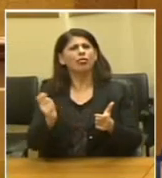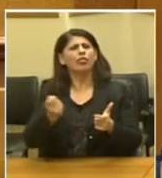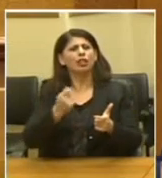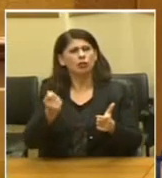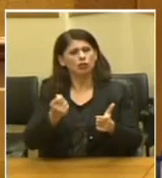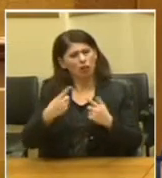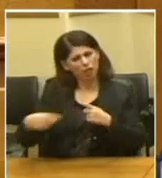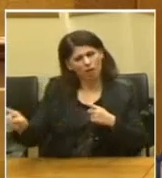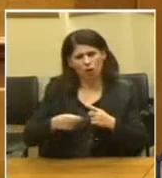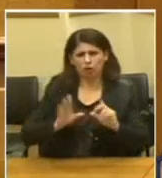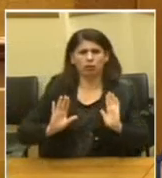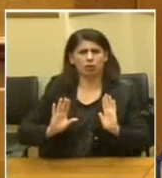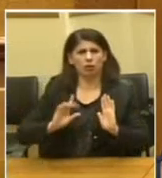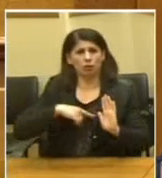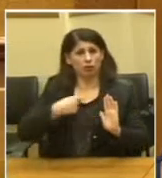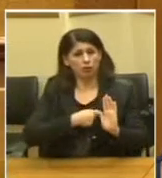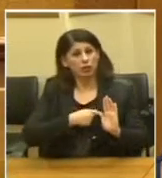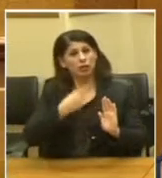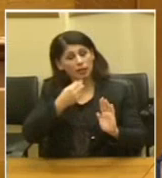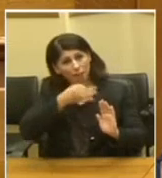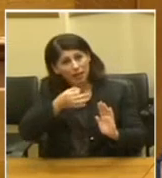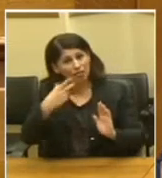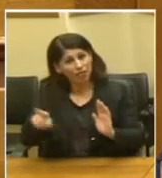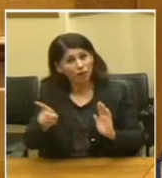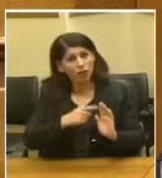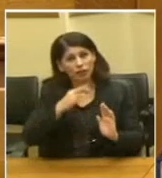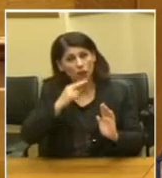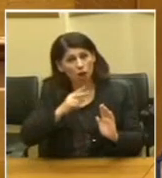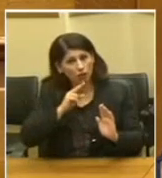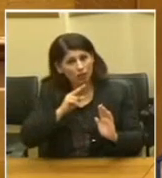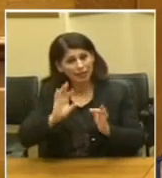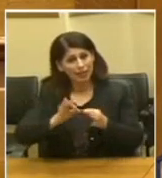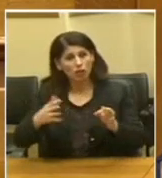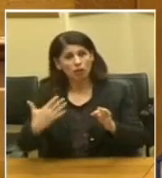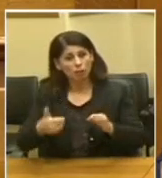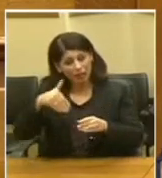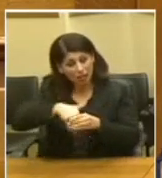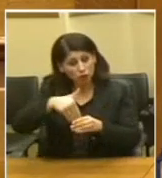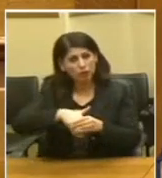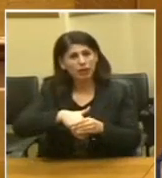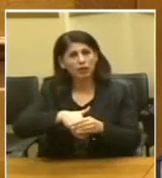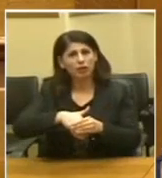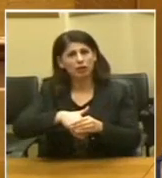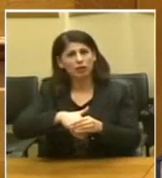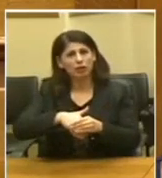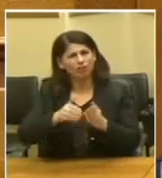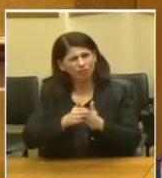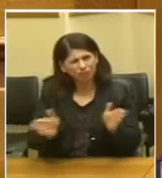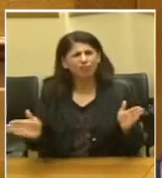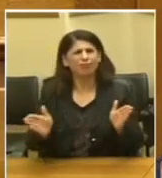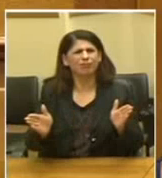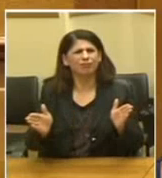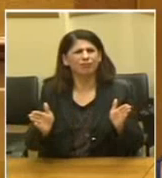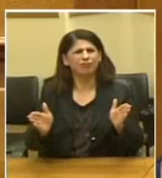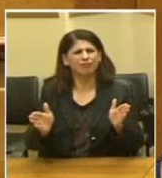τους Ισπανούς και μιλούν διαφορετική γλώσσα και ιστορικά υπάρχουν στο εσωτερικό της αποσχιστικές τάσεις, χρόνια